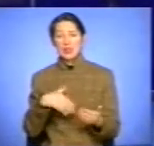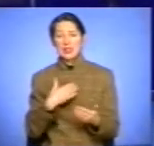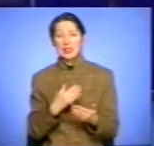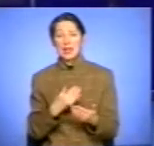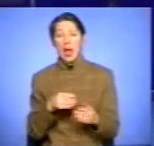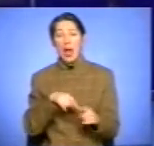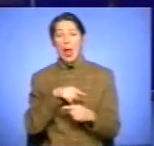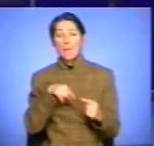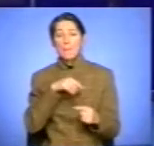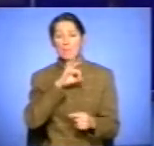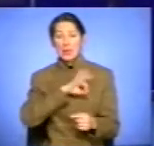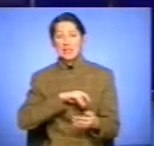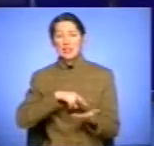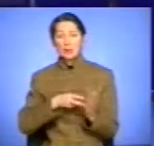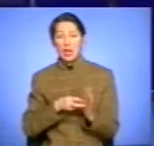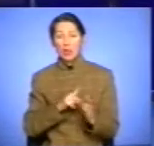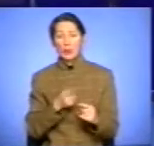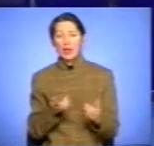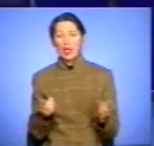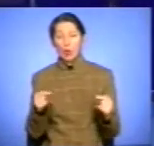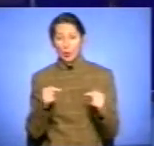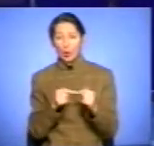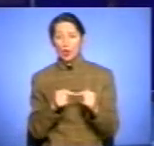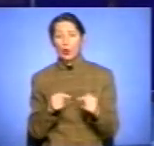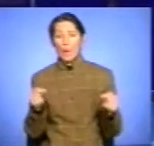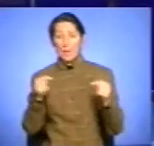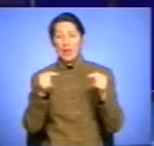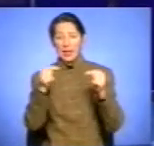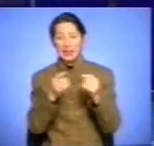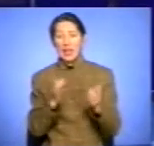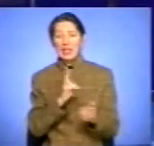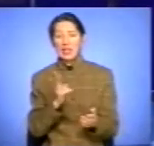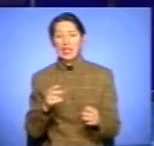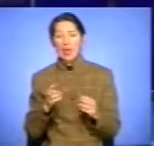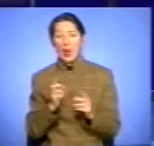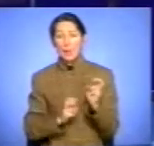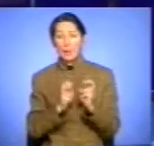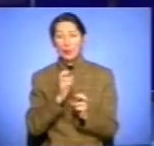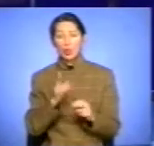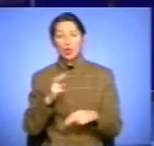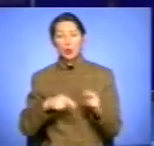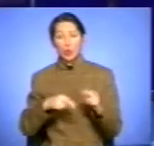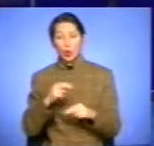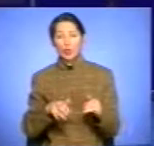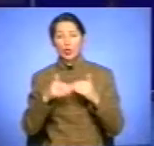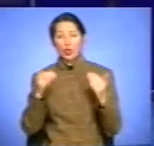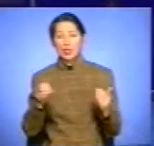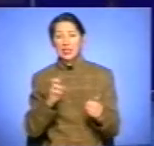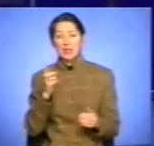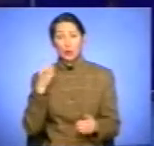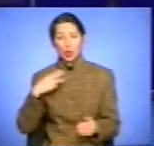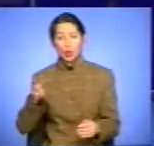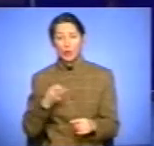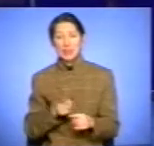де чітко визначатиметься де і які виробництва будуть збудовані розширені або модернізовані скільки товарів буде випущено